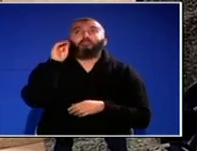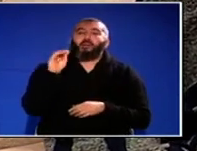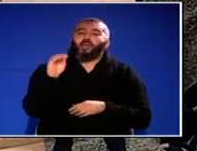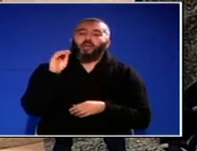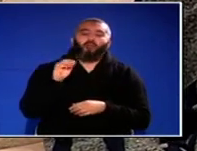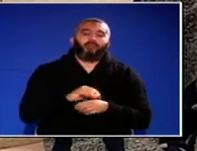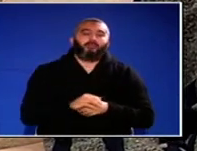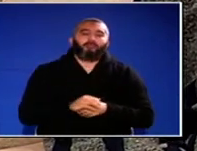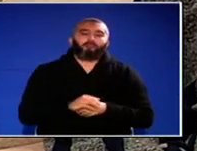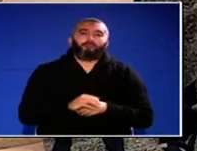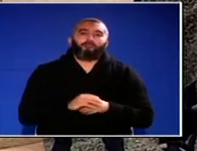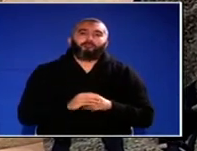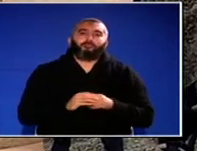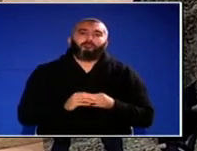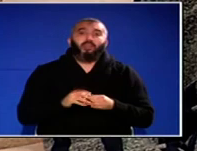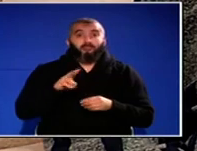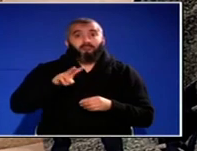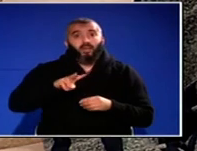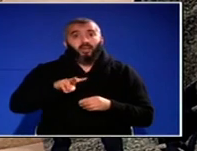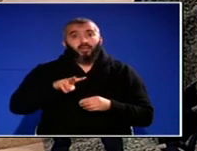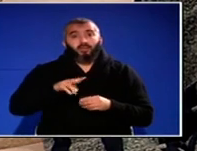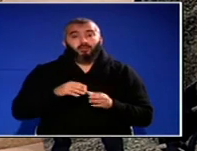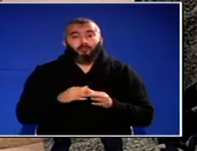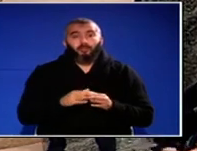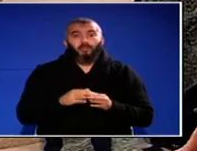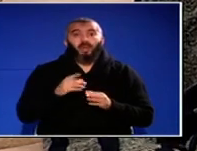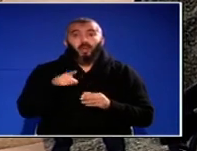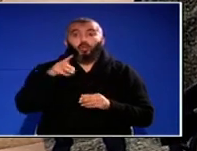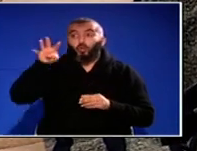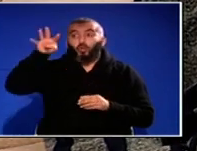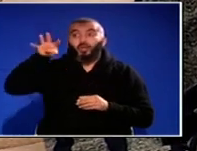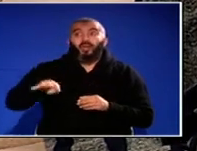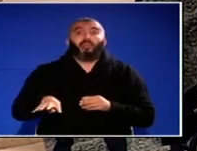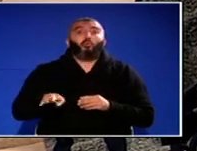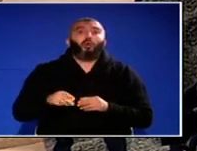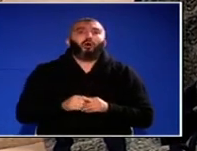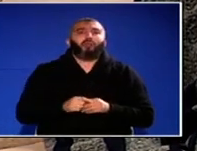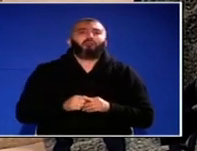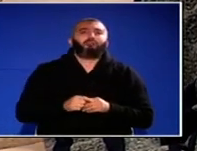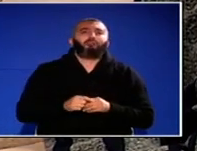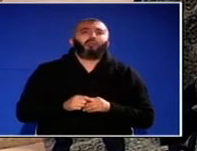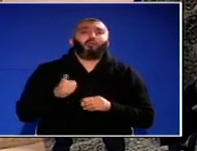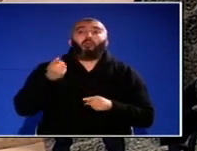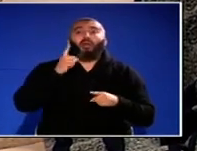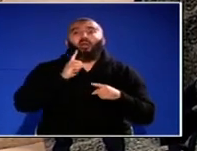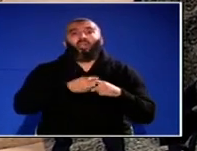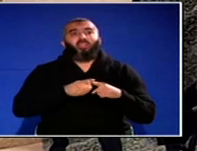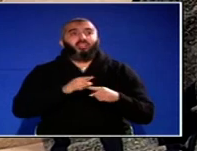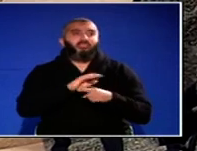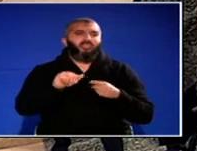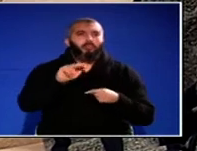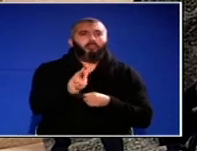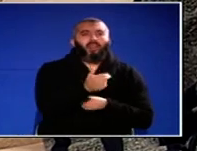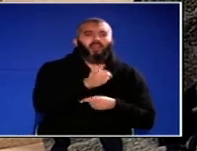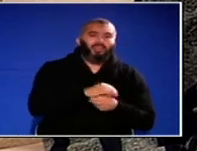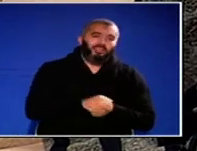علمه. هو حقيقة هذه الأشهر الحرم كما ذكر أستاذنا، لكأنما نحن نتحدث